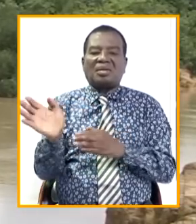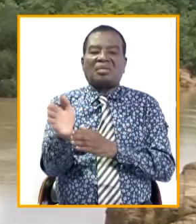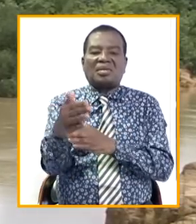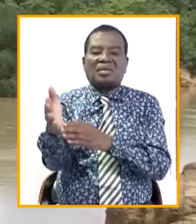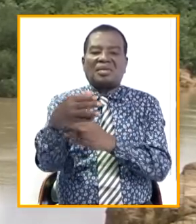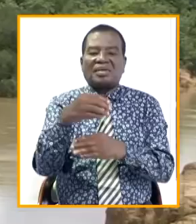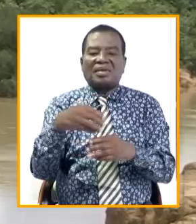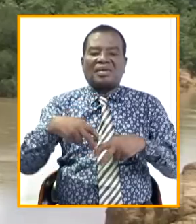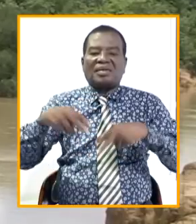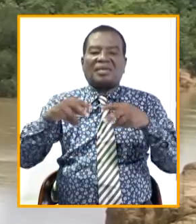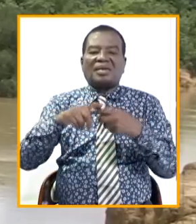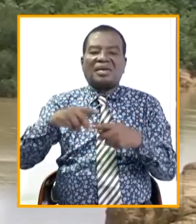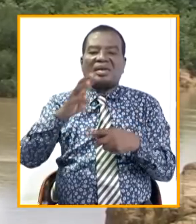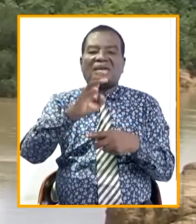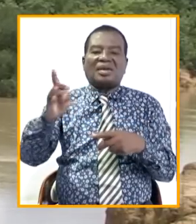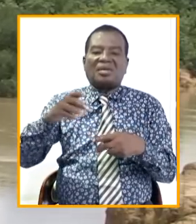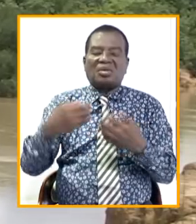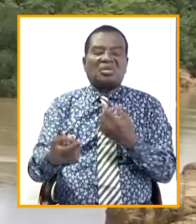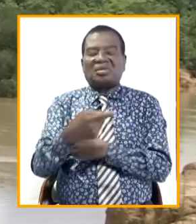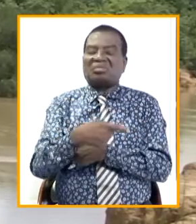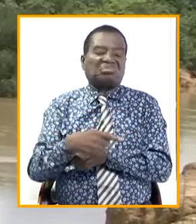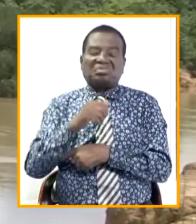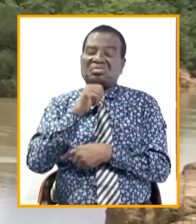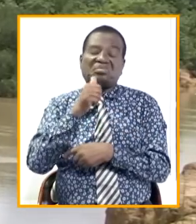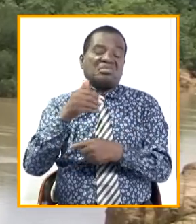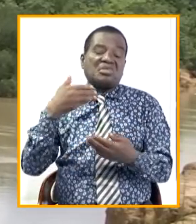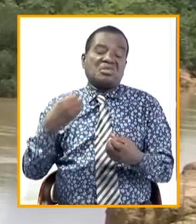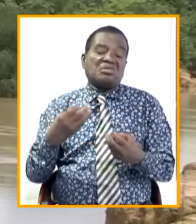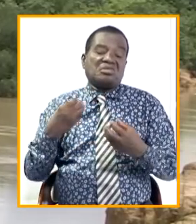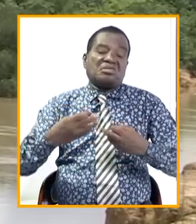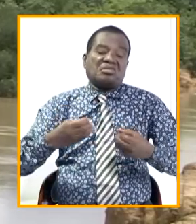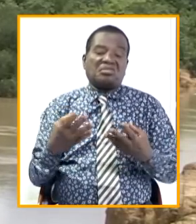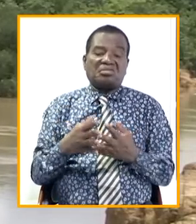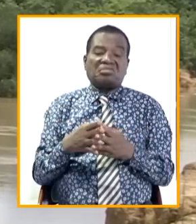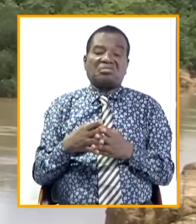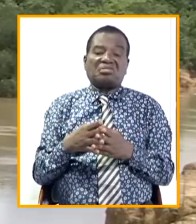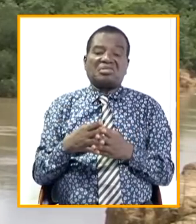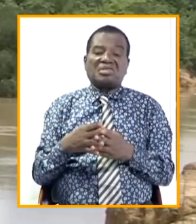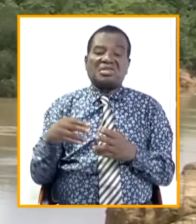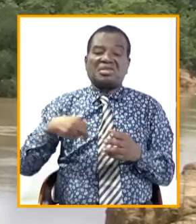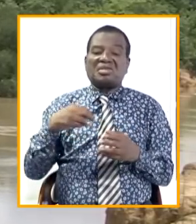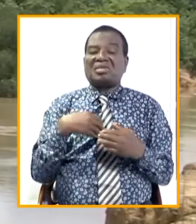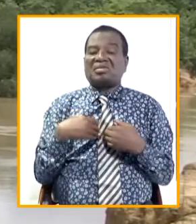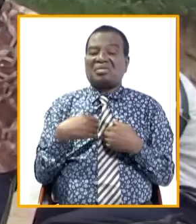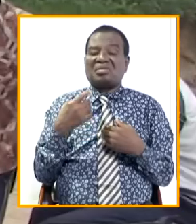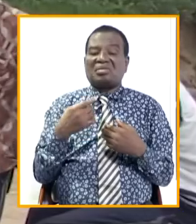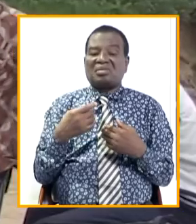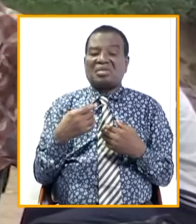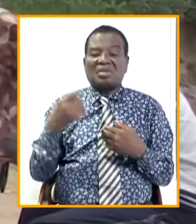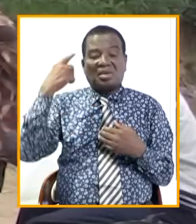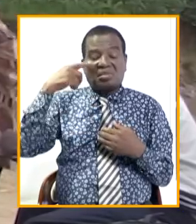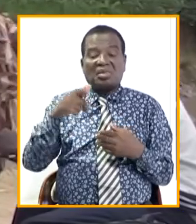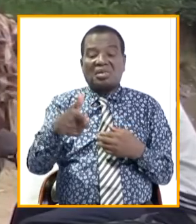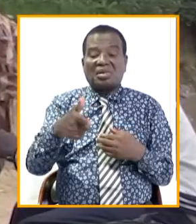à 400. Aujourd'hui, on n'en trouve pas assez. Par jour, on a 8. Ou alors, quand on a trop, c'est 10 kilos. Selon Daouda